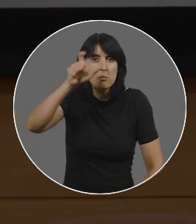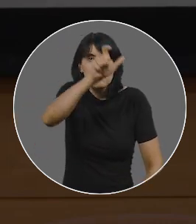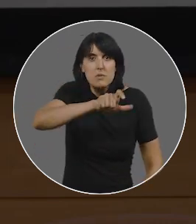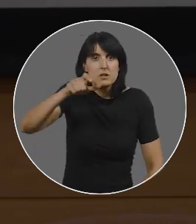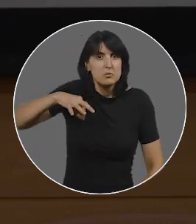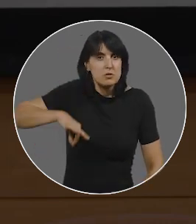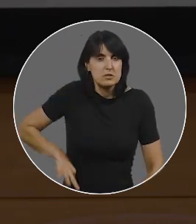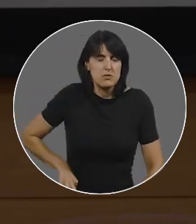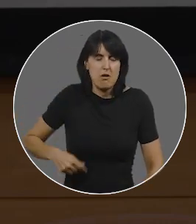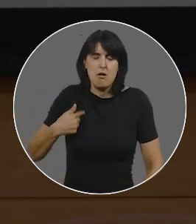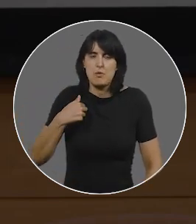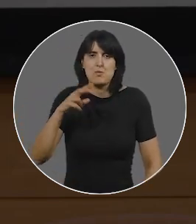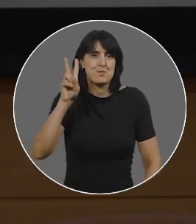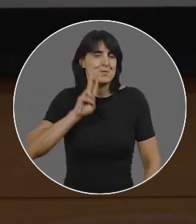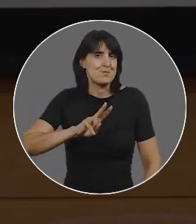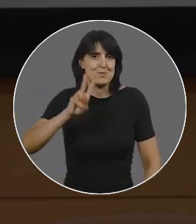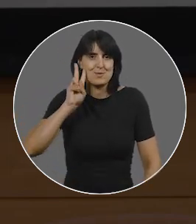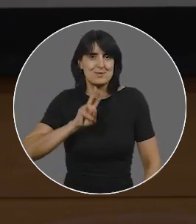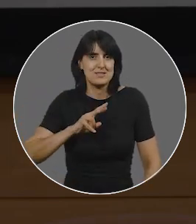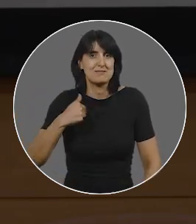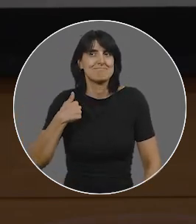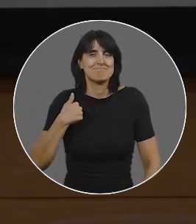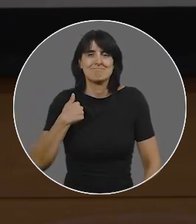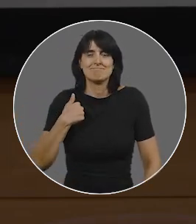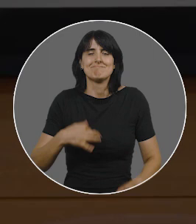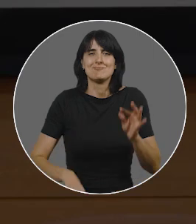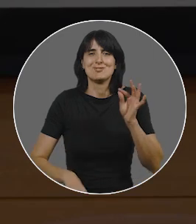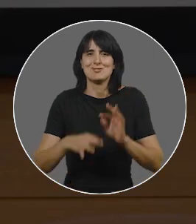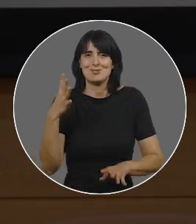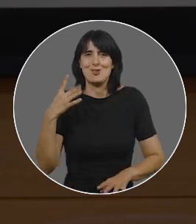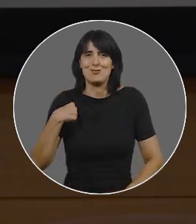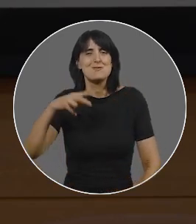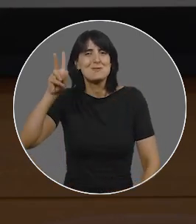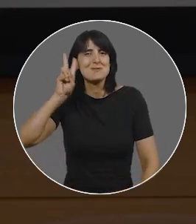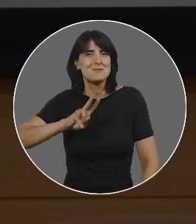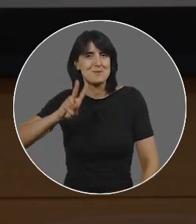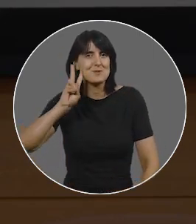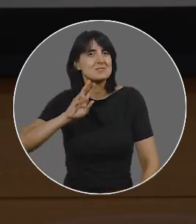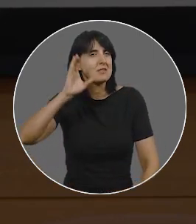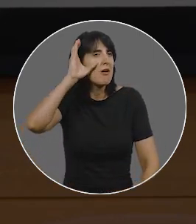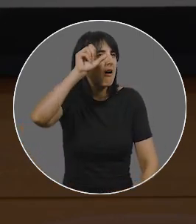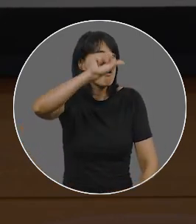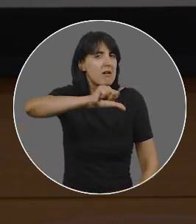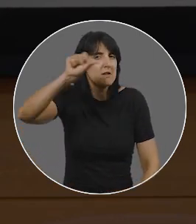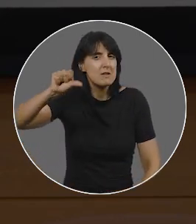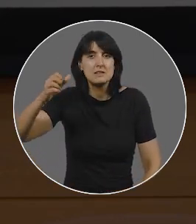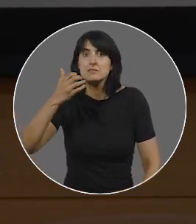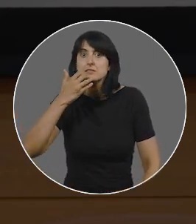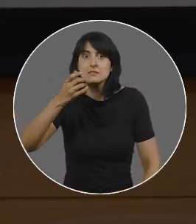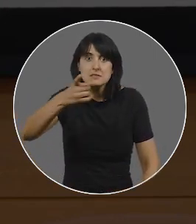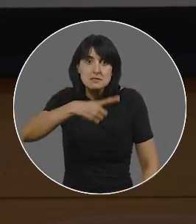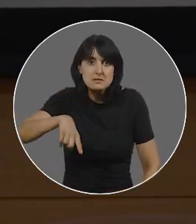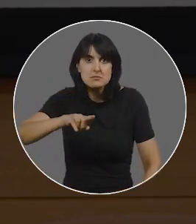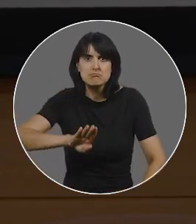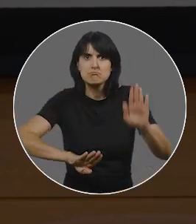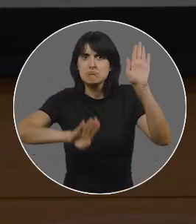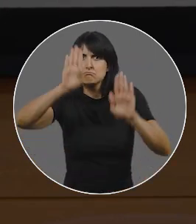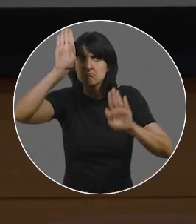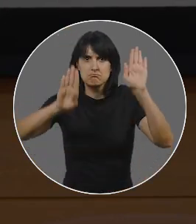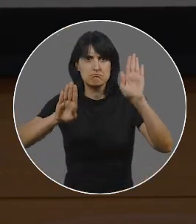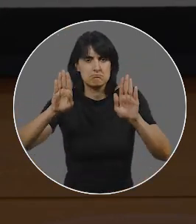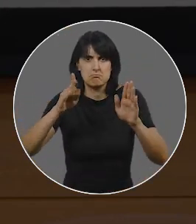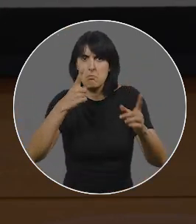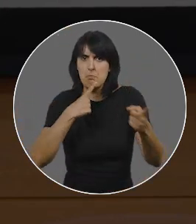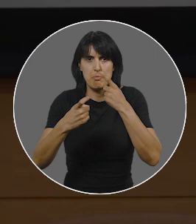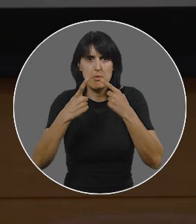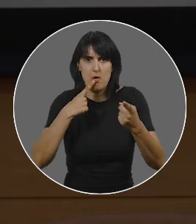professionals doncs és un luxe i nosaltres avui tenim aquest luxe. Per tant, quan tingueu alguna pregunta, no us